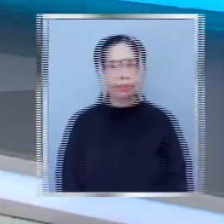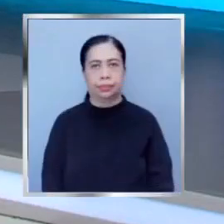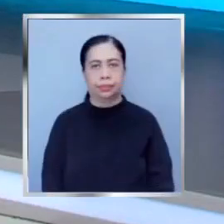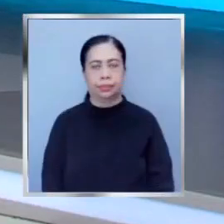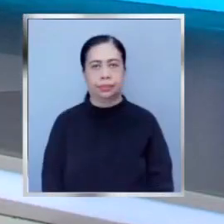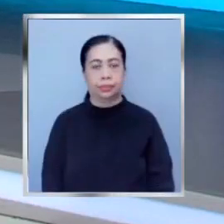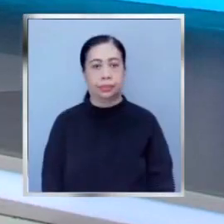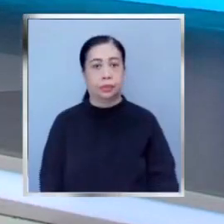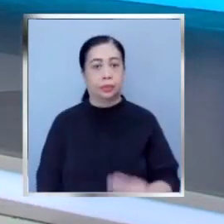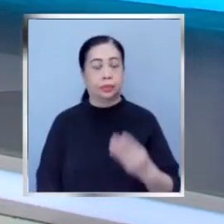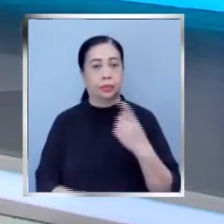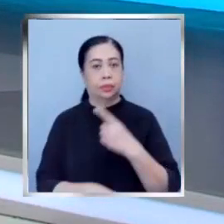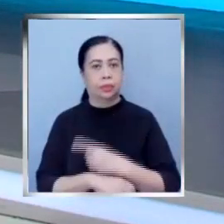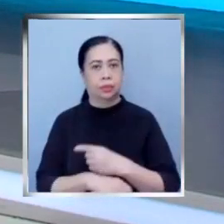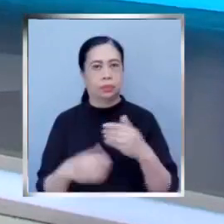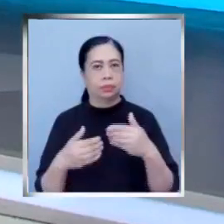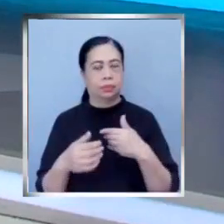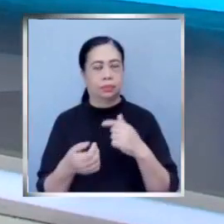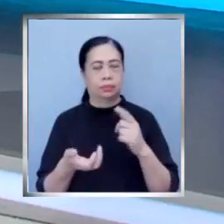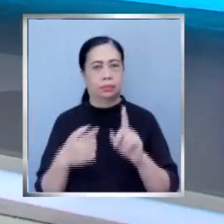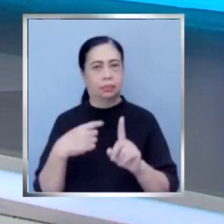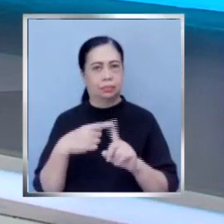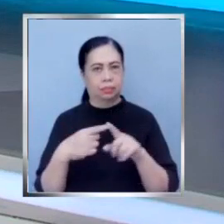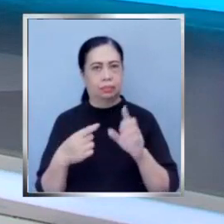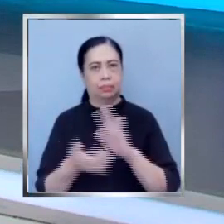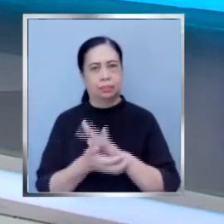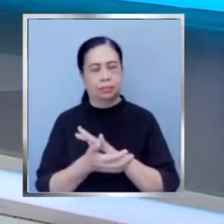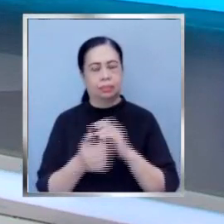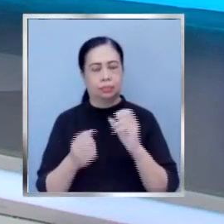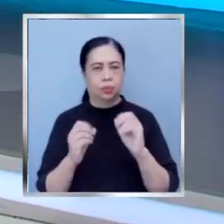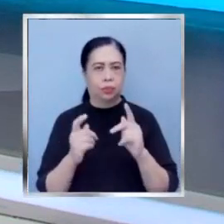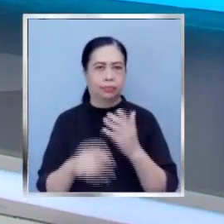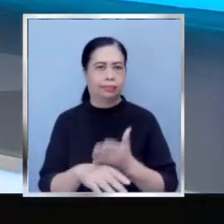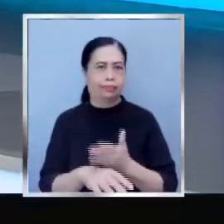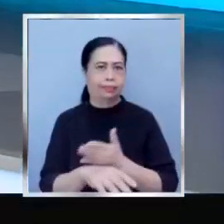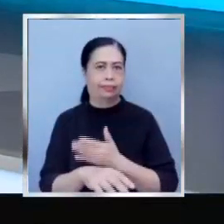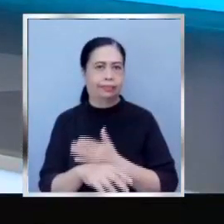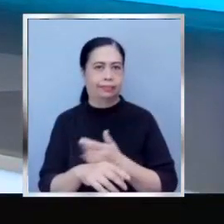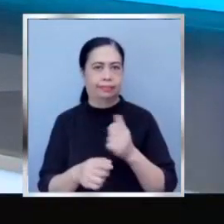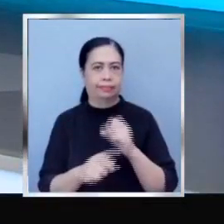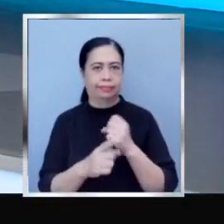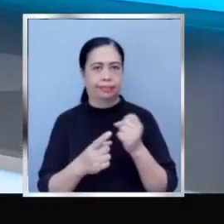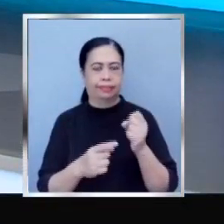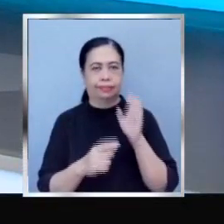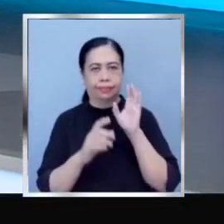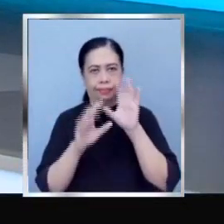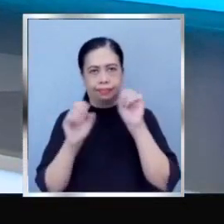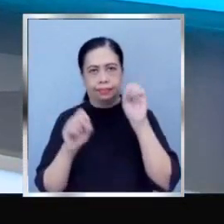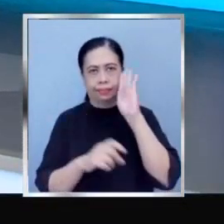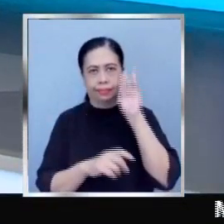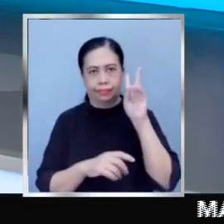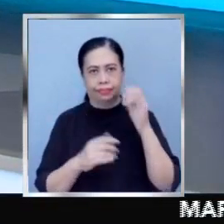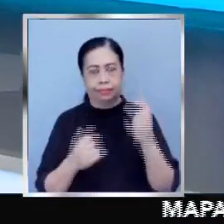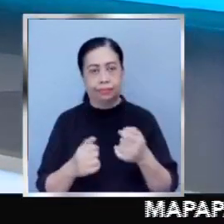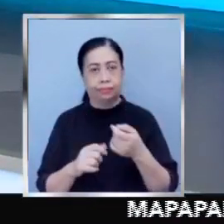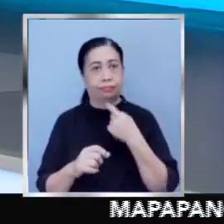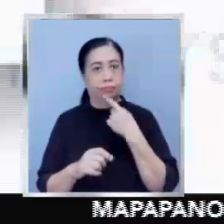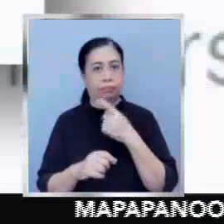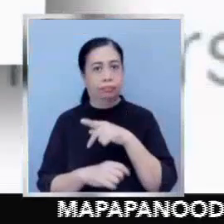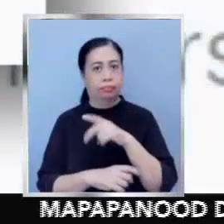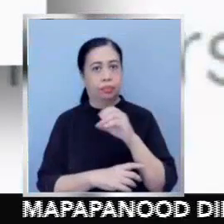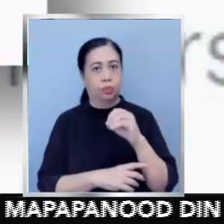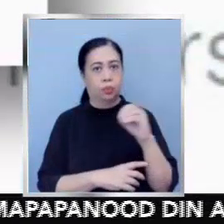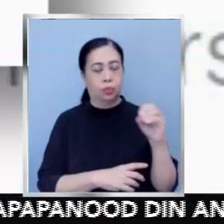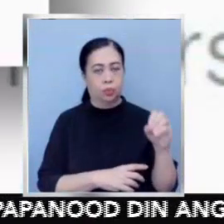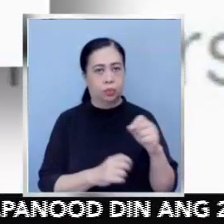Ilang araw matapos magpositibo sa COVID, bumubuti na raw ang kalagayan ni Pangulong Bongbong Marcos ngayon. Ayon sa Presidential Communications Office, sa